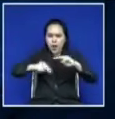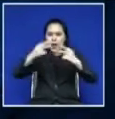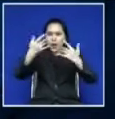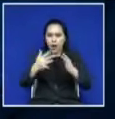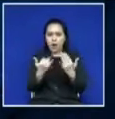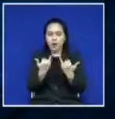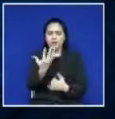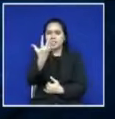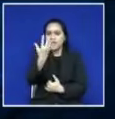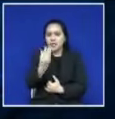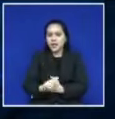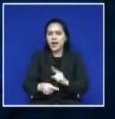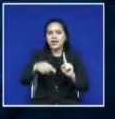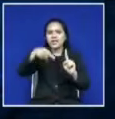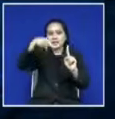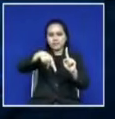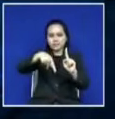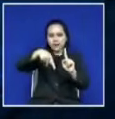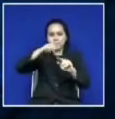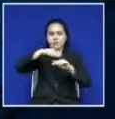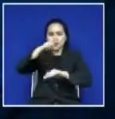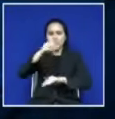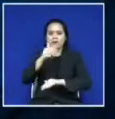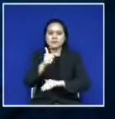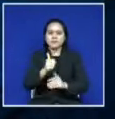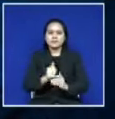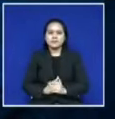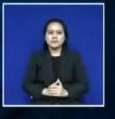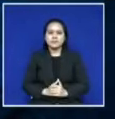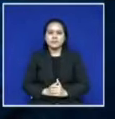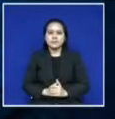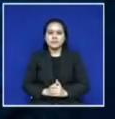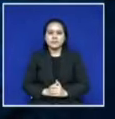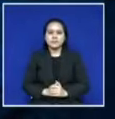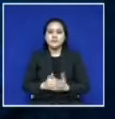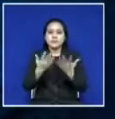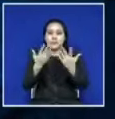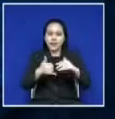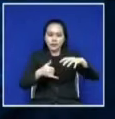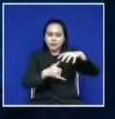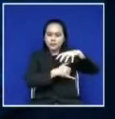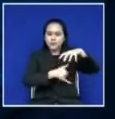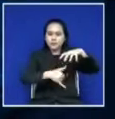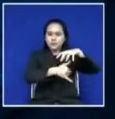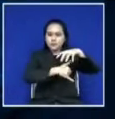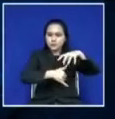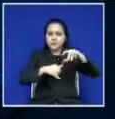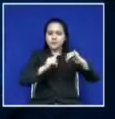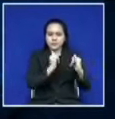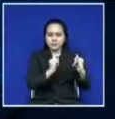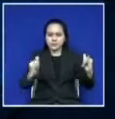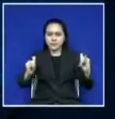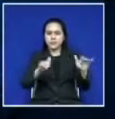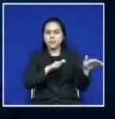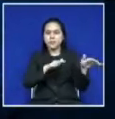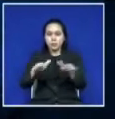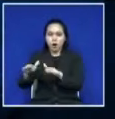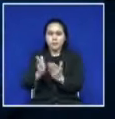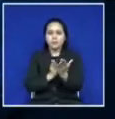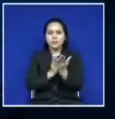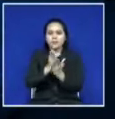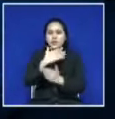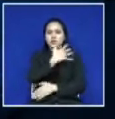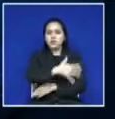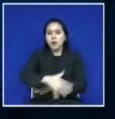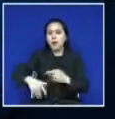ส่วนอื่นเนี่ยในเรื่องของที่จะใช้ในการlocal quarantine นะครับก็มีเตรียมความพร้อมเอาไว้ทั้งเขตสุขภาพที่5นะ